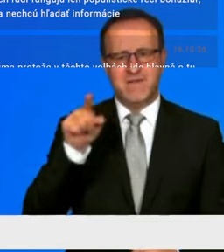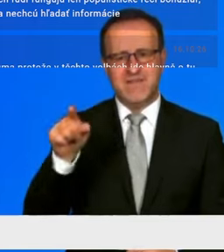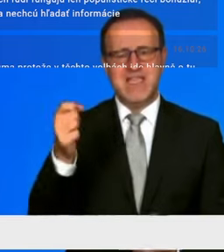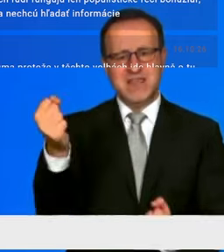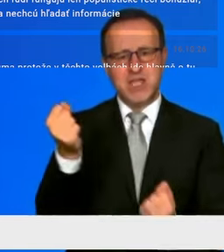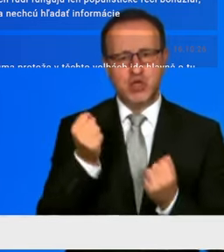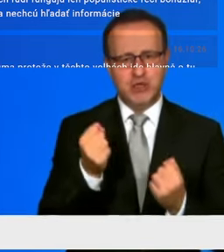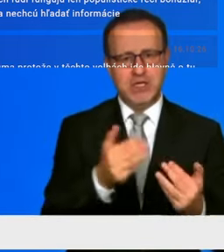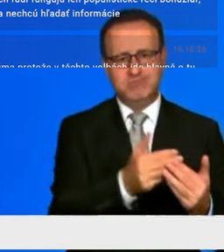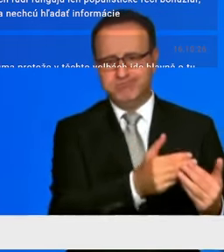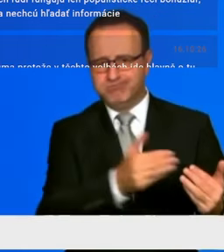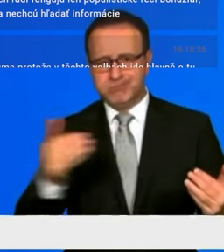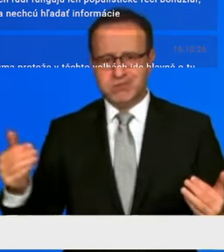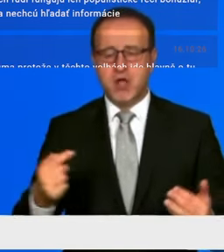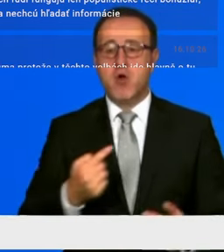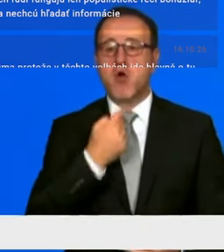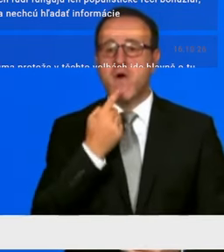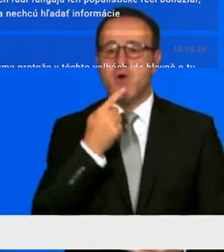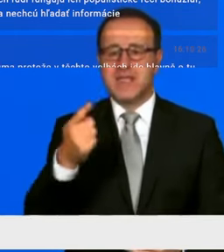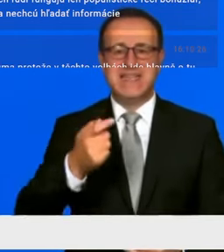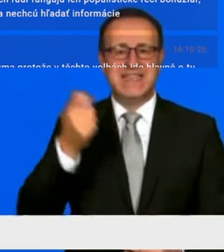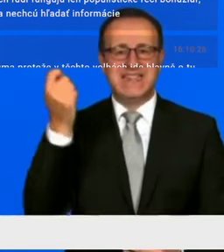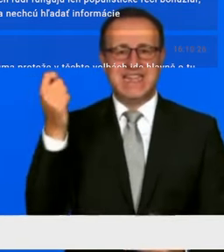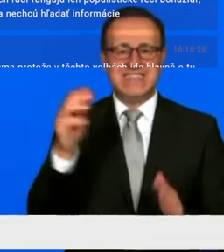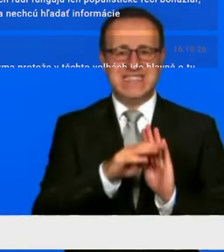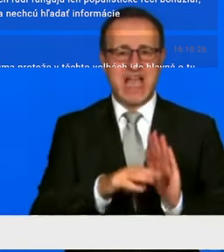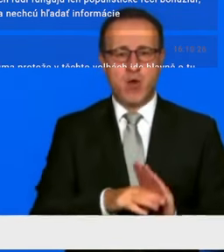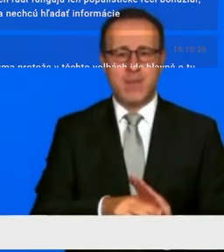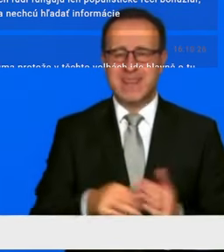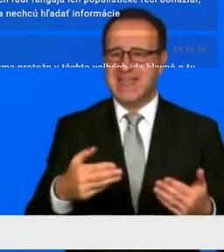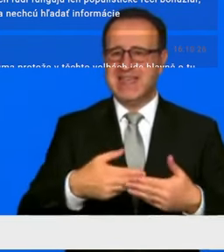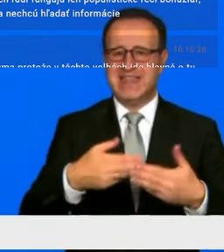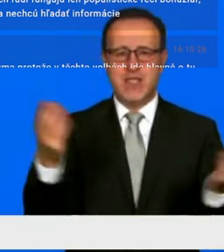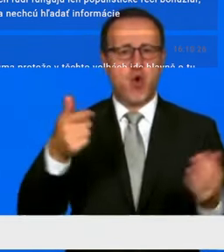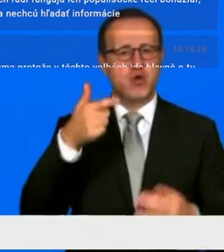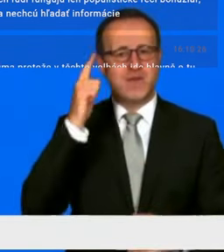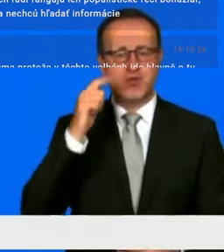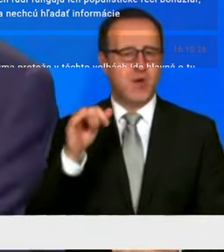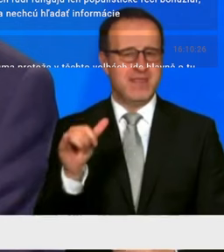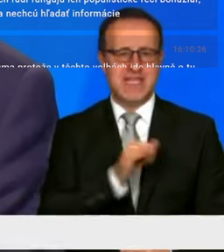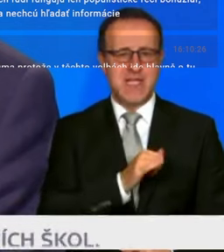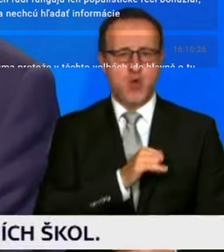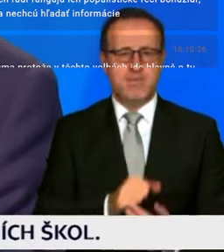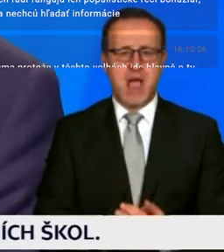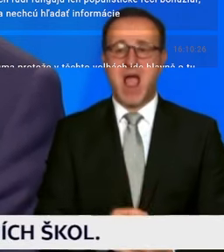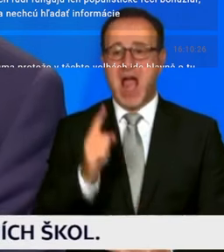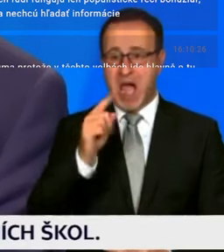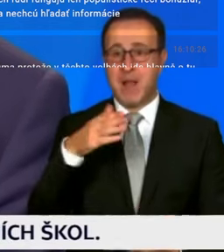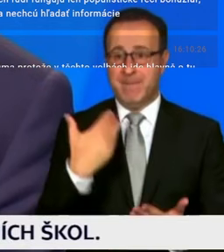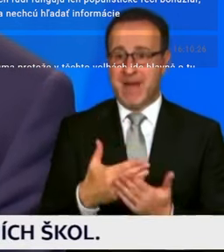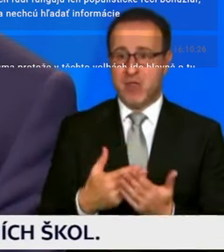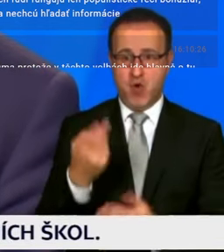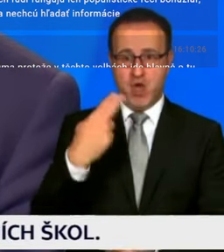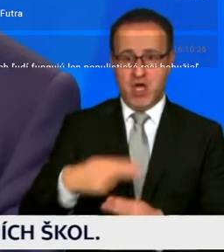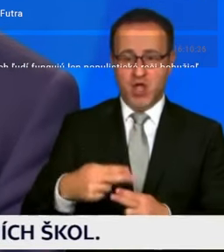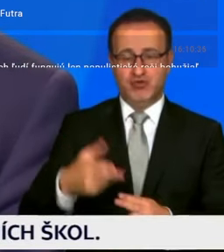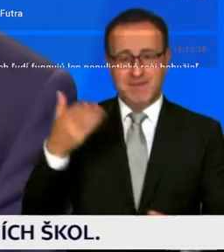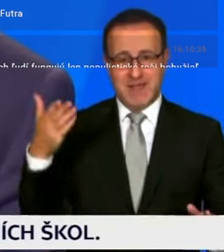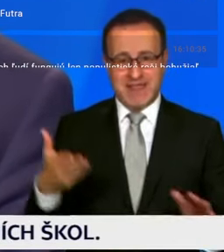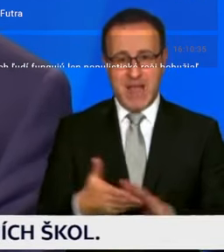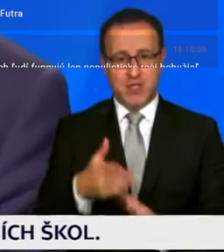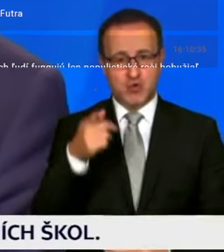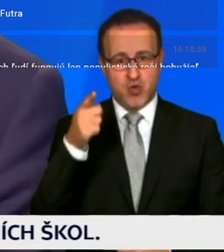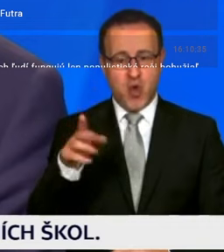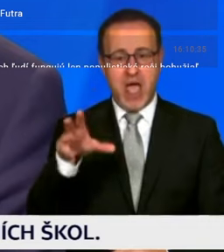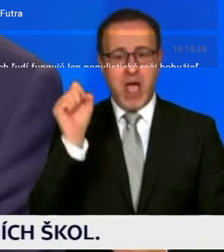a hovoríte to že trestný zákon nikoho na Slovensku nezaujíma Ale preto ho riešite A namiesto to Miesto